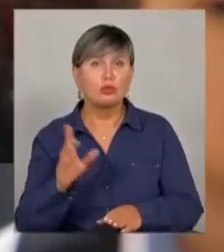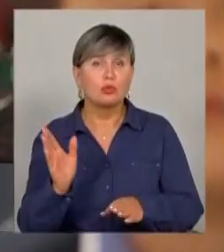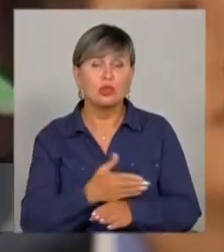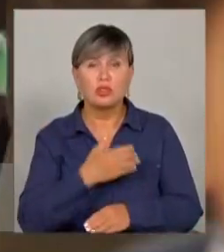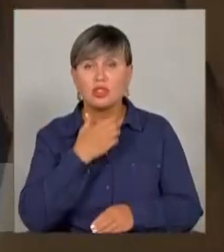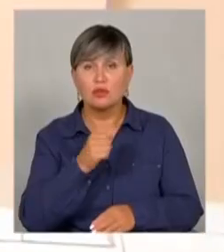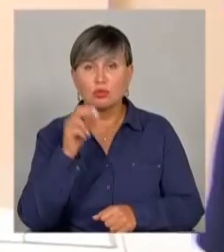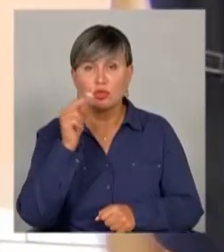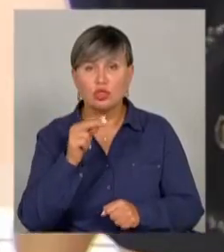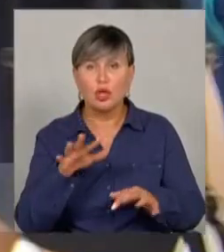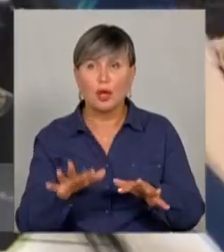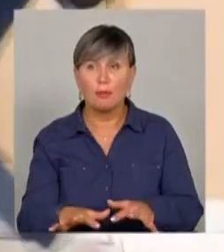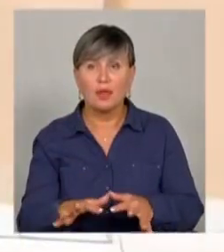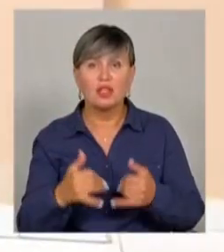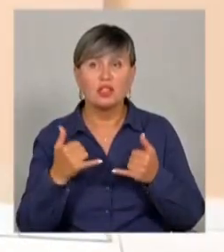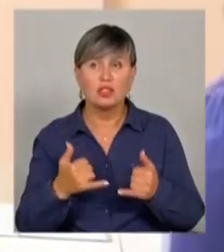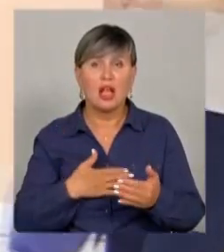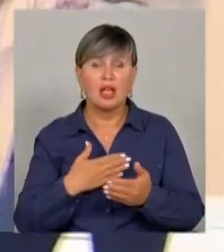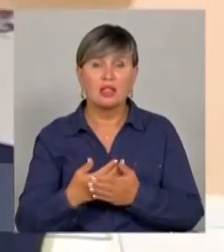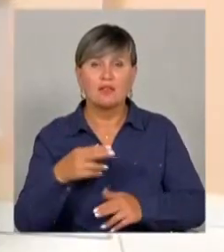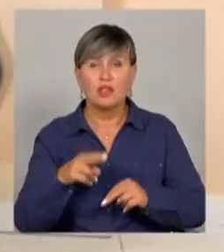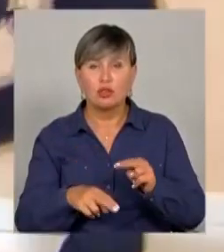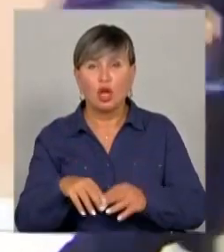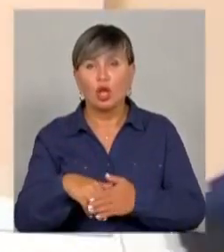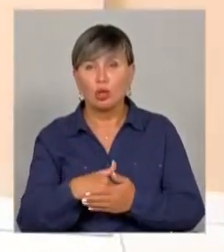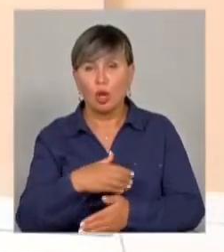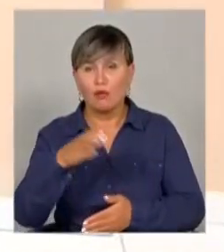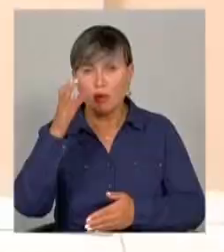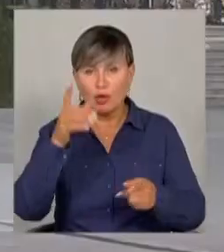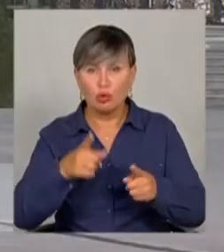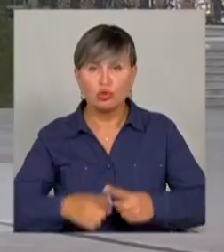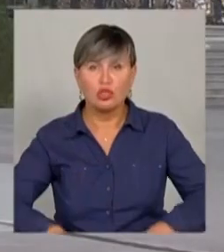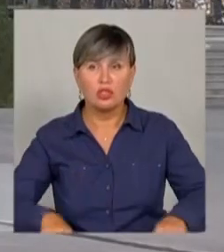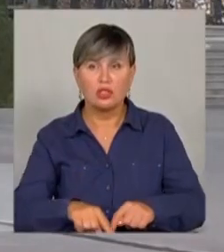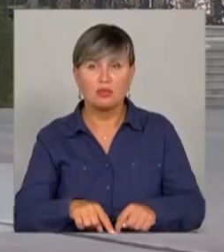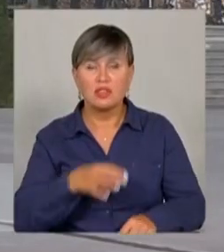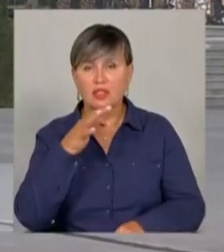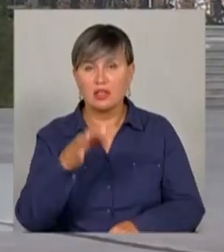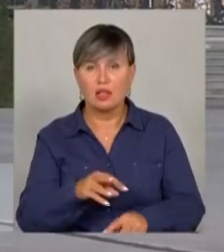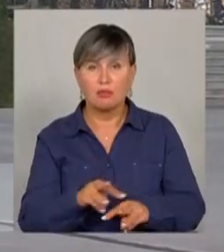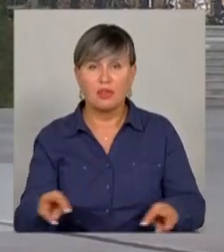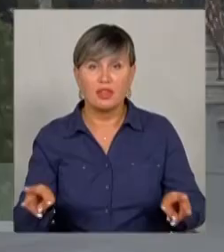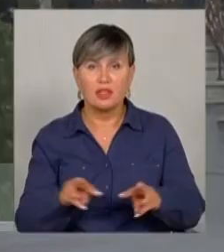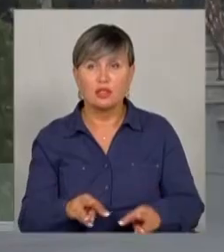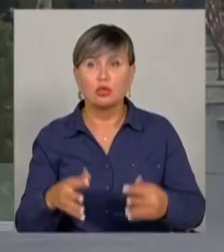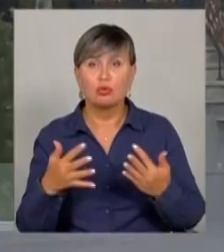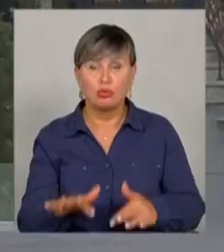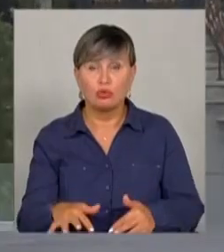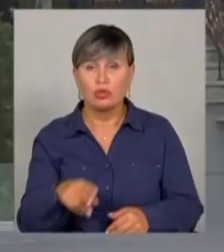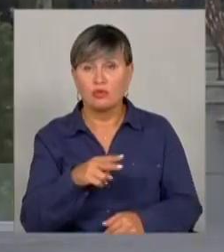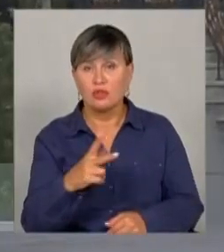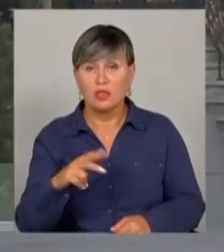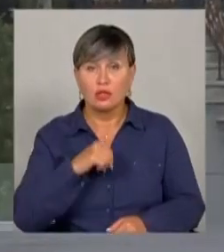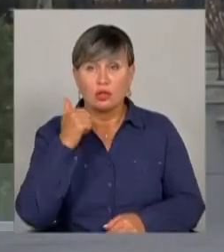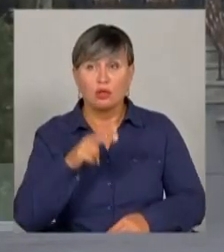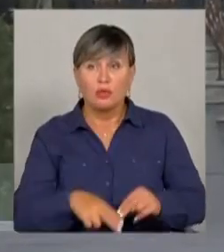дефицит ученических мест, сейчас активно строят новые образовательные учреждения, заверил министр. Уже с этого года с